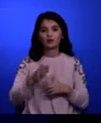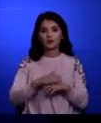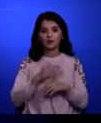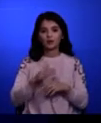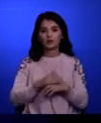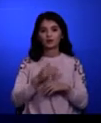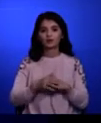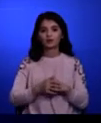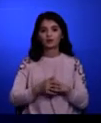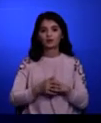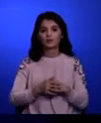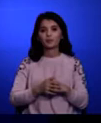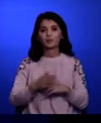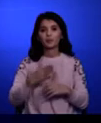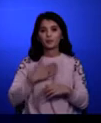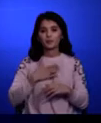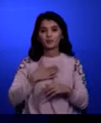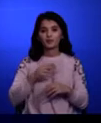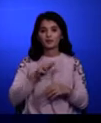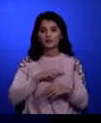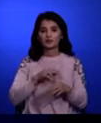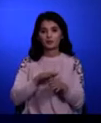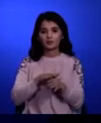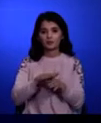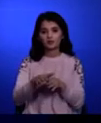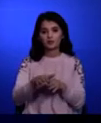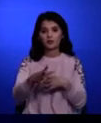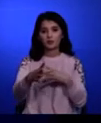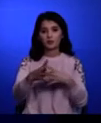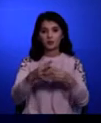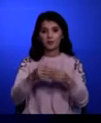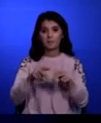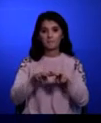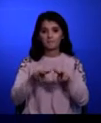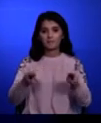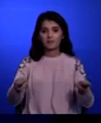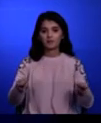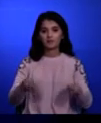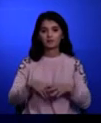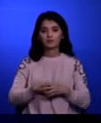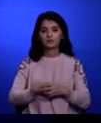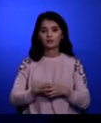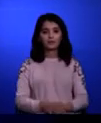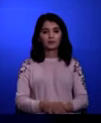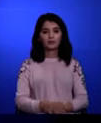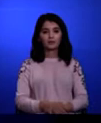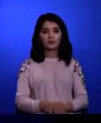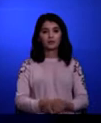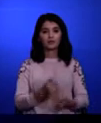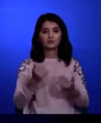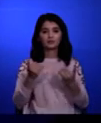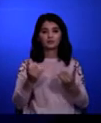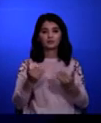Barakalla. Meni ishlaganlarim bilan sizniki bir xilda chiqdimi? Barakalla aziz bolajonlar.